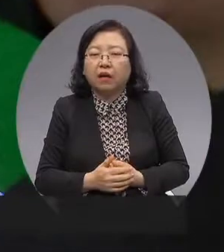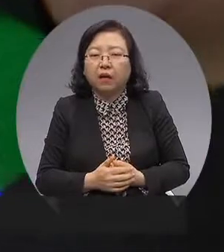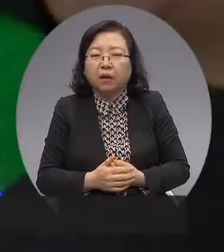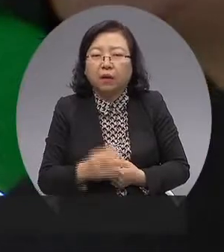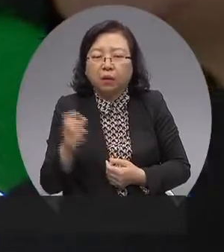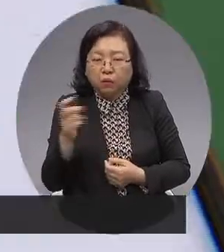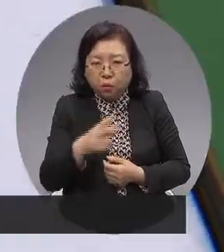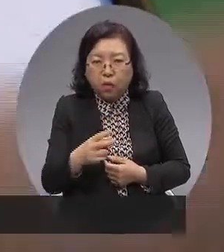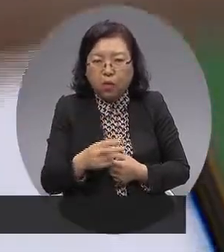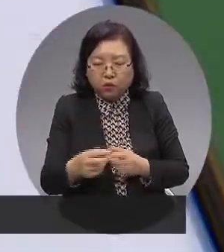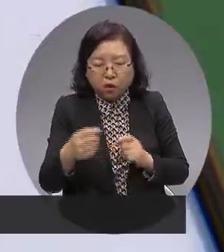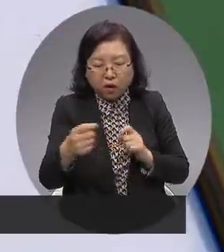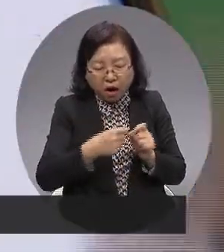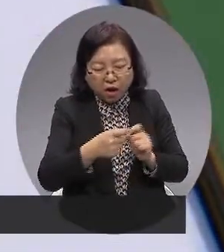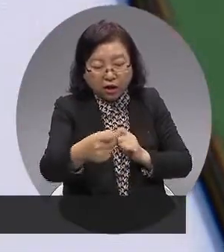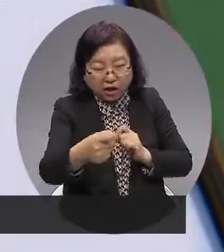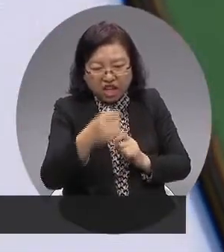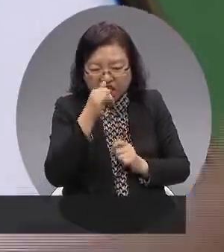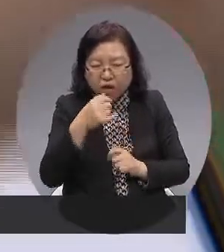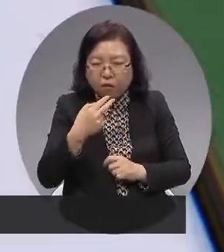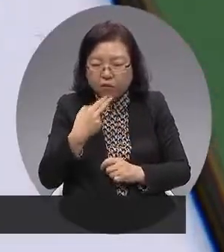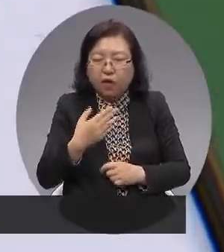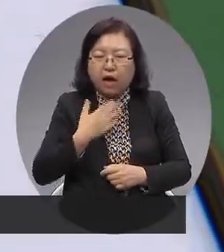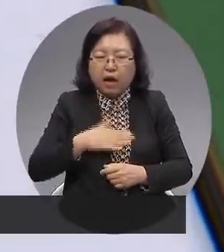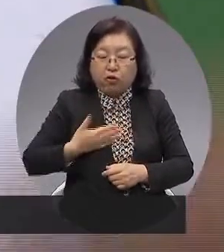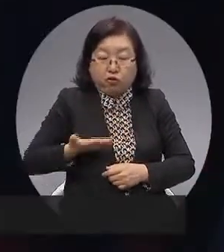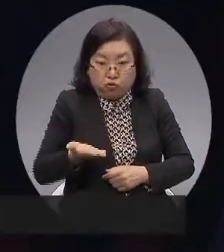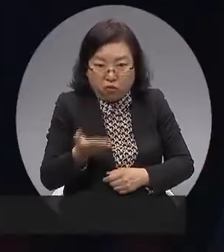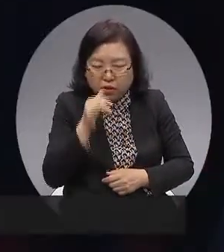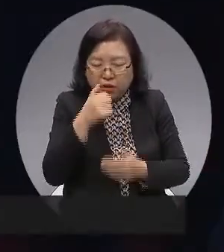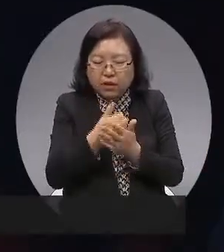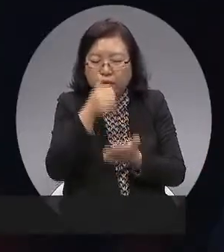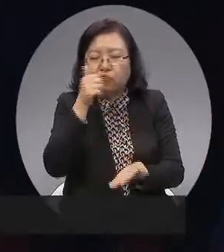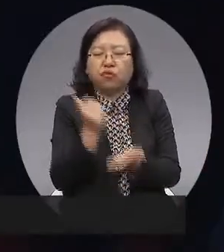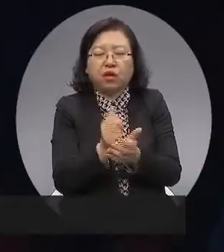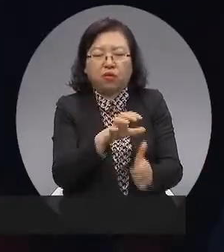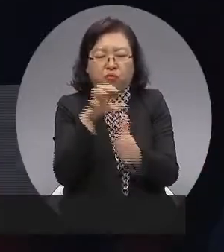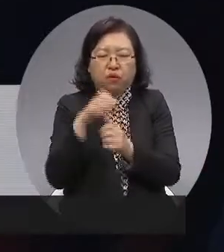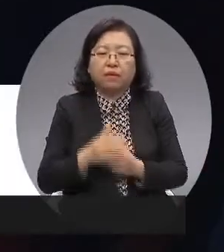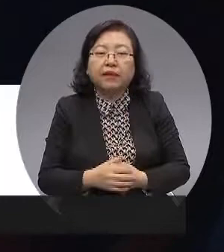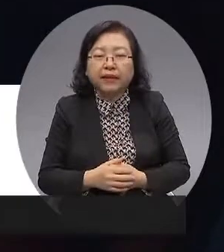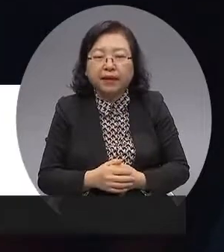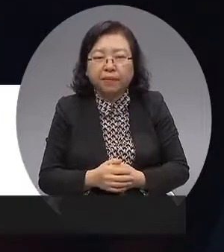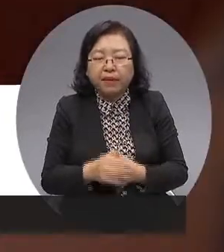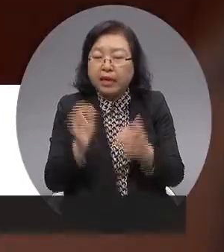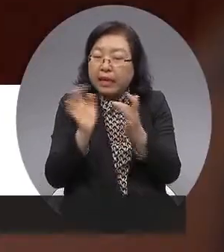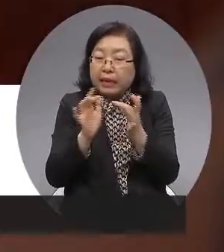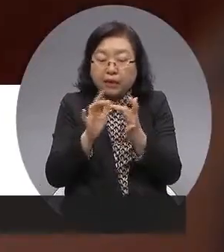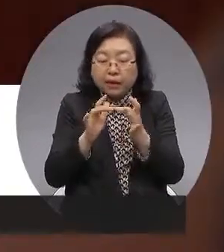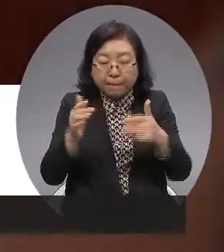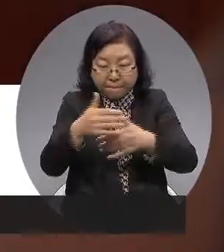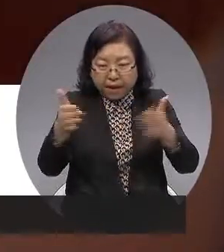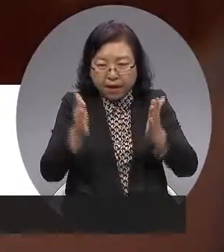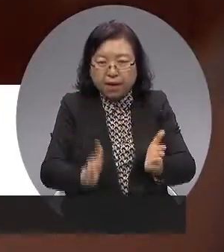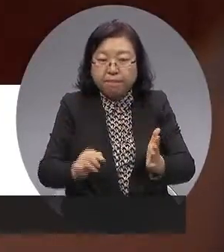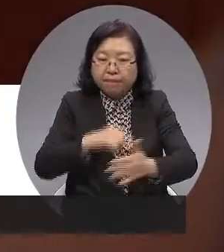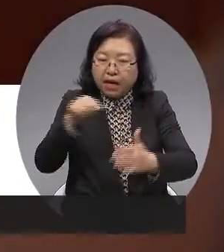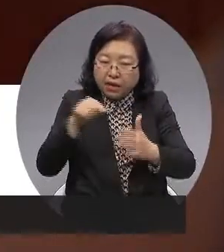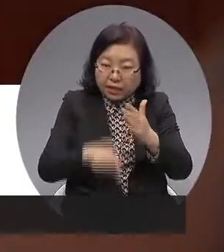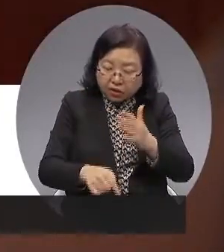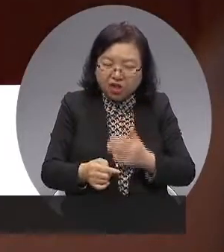거리까지 표시되다 보니 쉽게 범죄의 표적으로 노출될 수 있습니다. 랜덤 채팅상에서는 동기화된